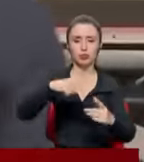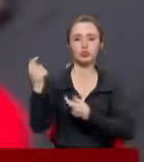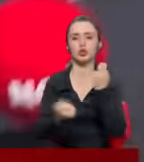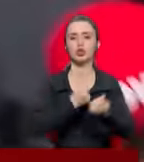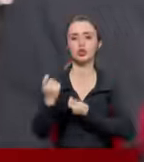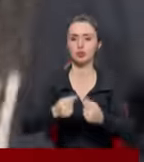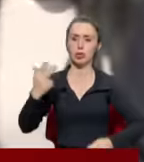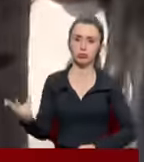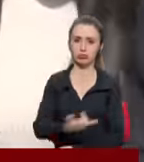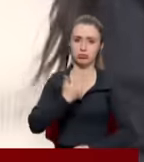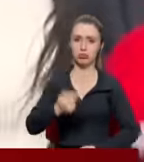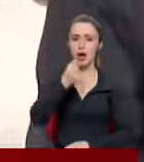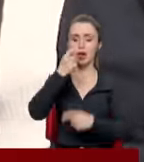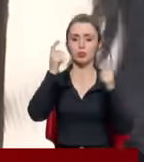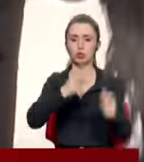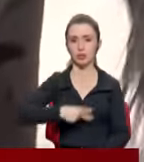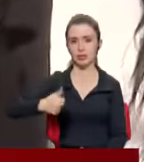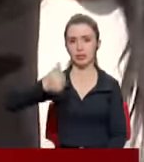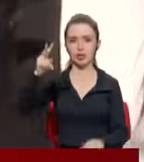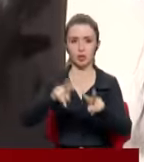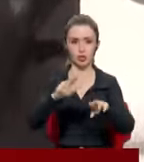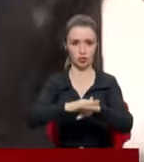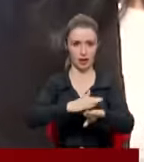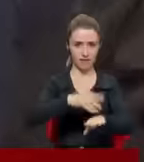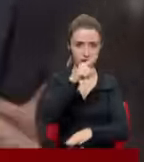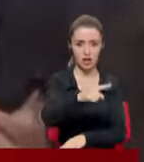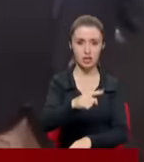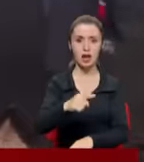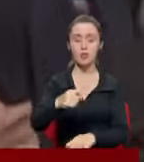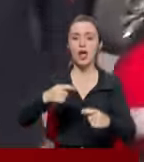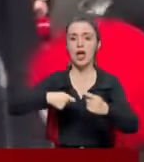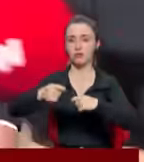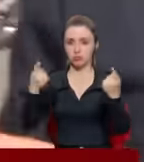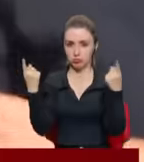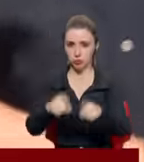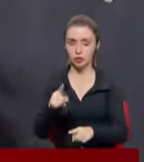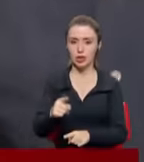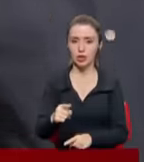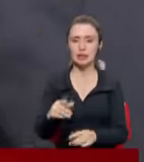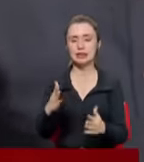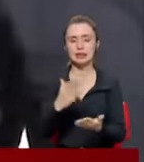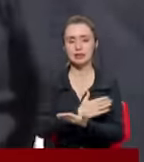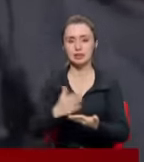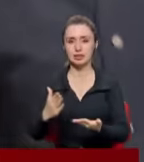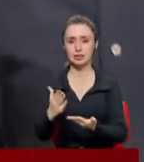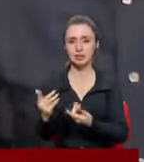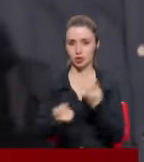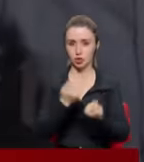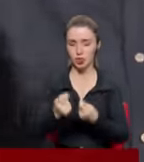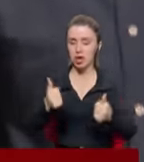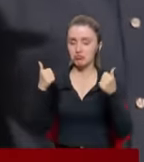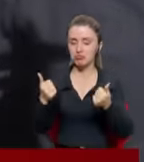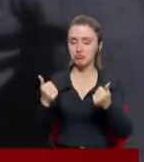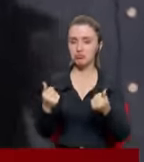çalışmalarda hız kazanıyor Ankara Büyükşehir Belediye Başkanı Mansur Yavaş Gimat esnafıyla buluşacak efendim Nasıl gidiyor çalışmalar gayet güzel